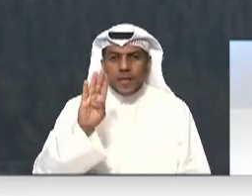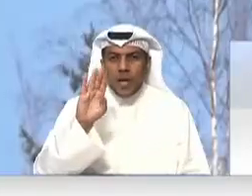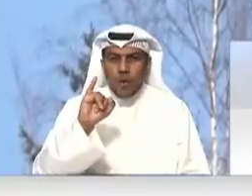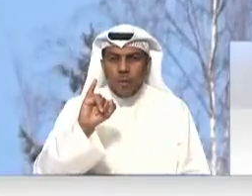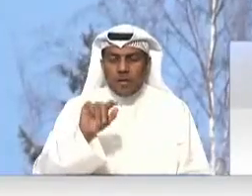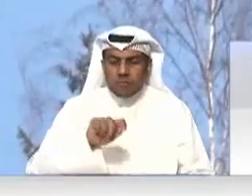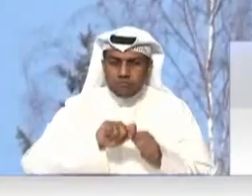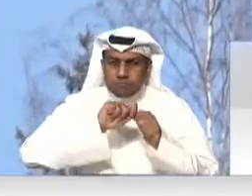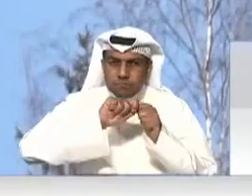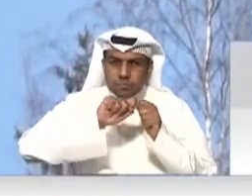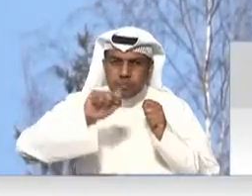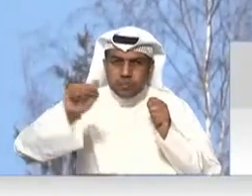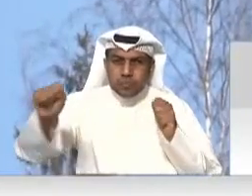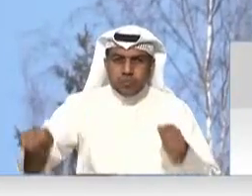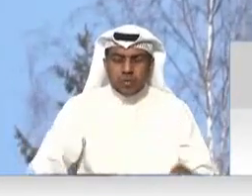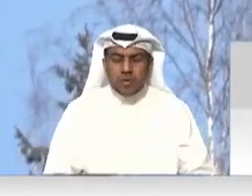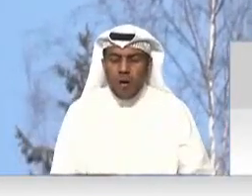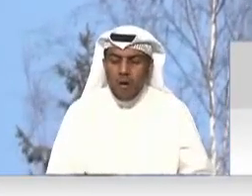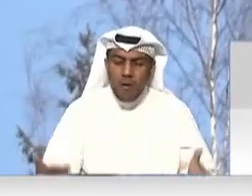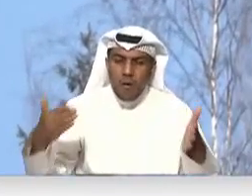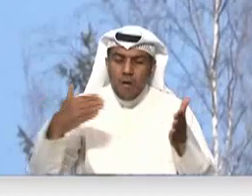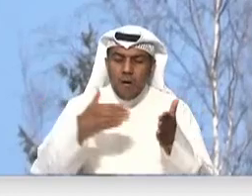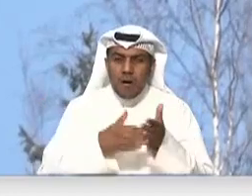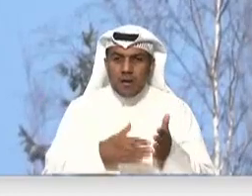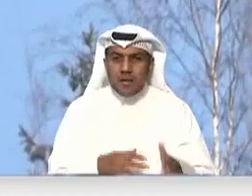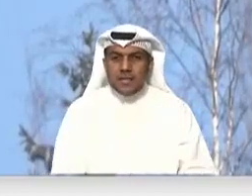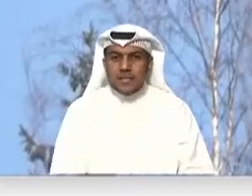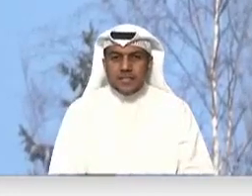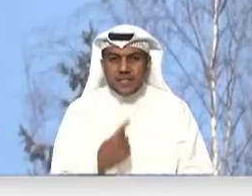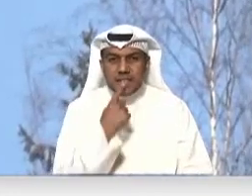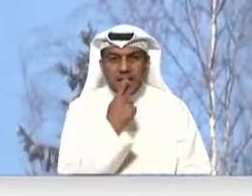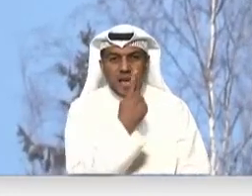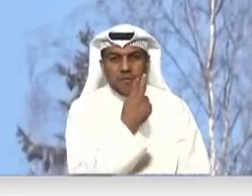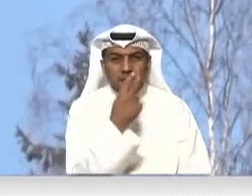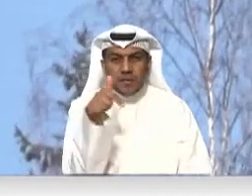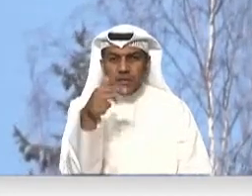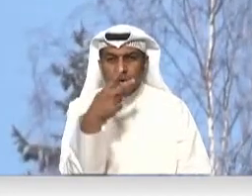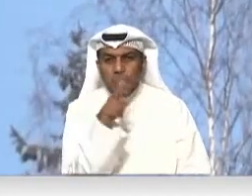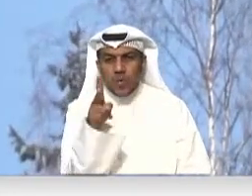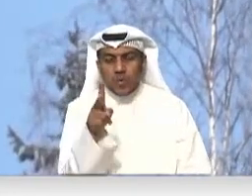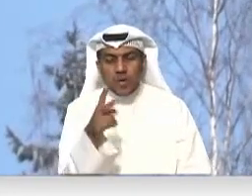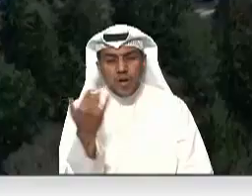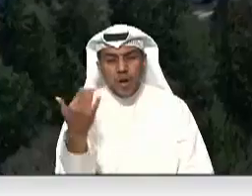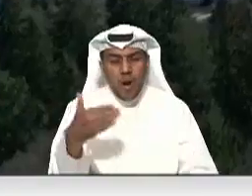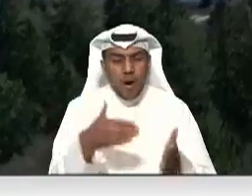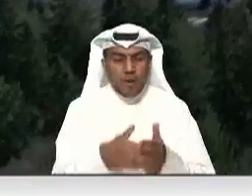من حدود فنلندا بحلول نهاية عام 2026.